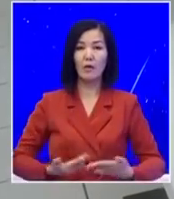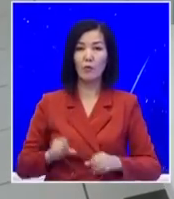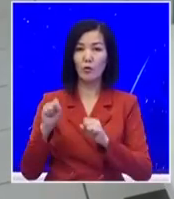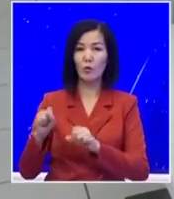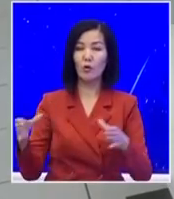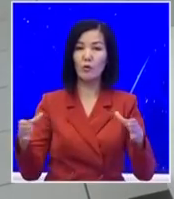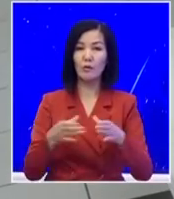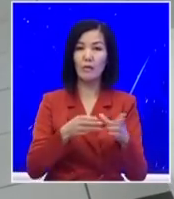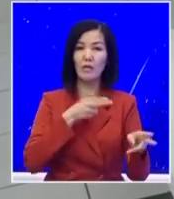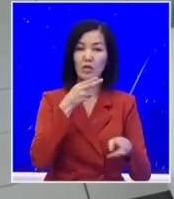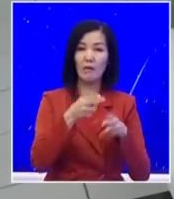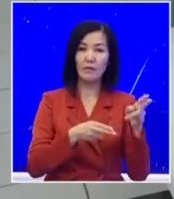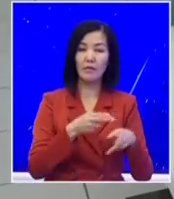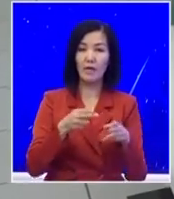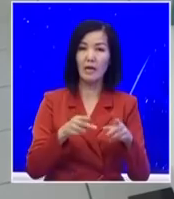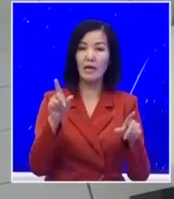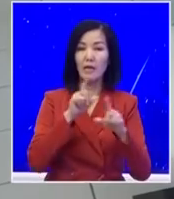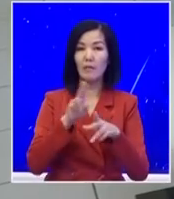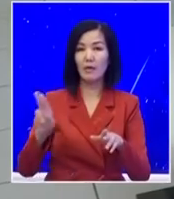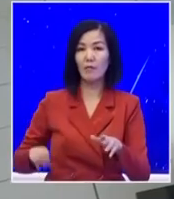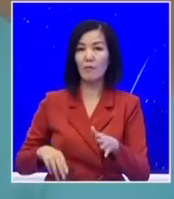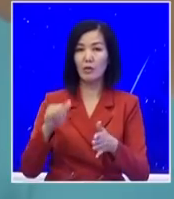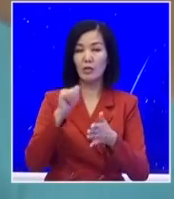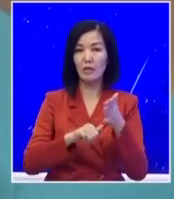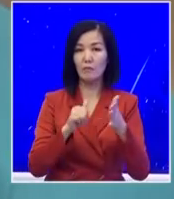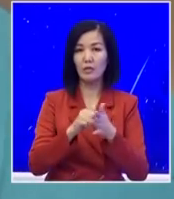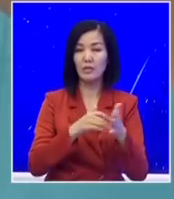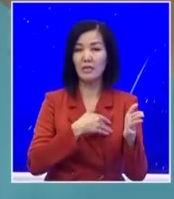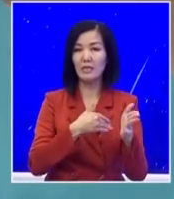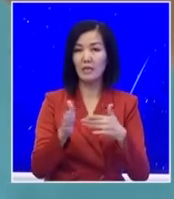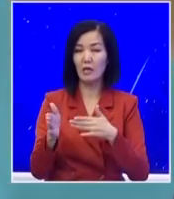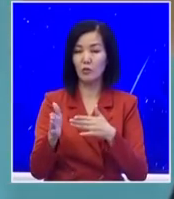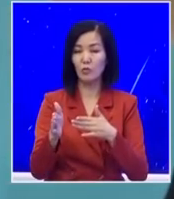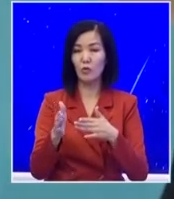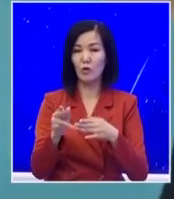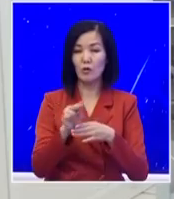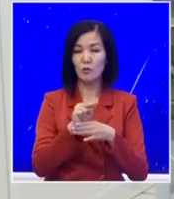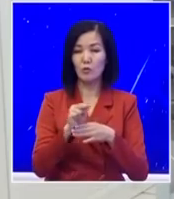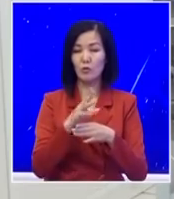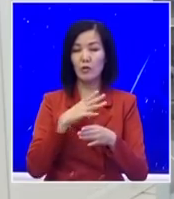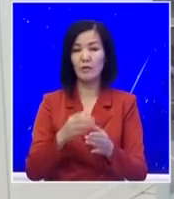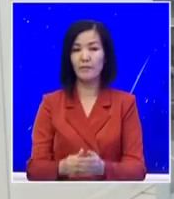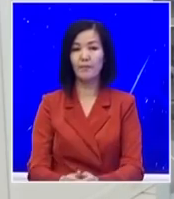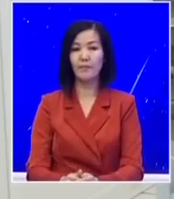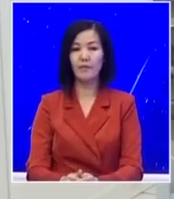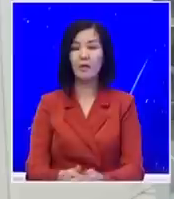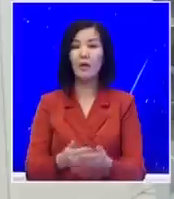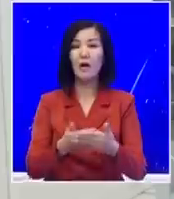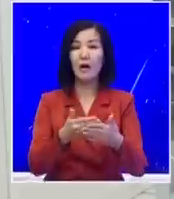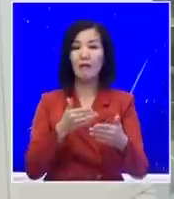департаментіне шағымданыпты. Артынша мекеме басшылығы кемшіліктерді дереу түзеткен. Бұрын пандус